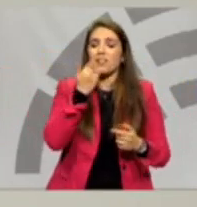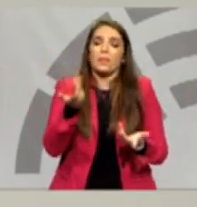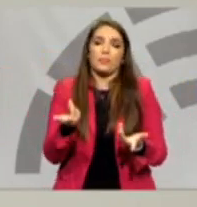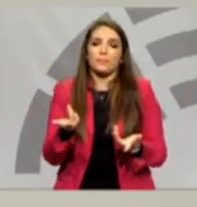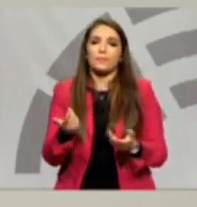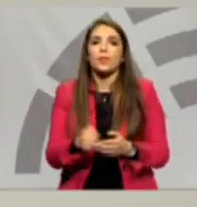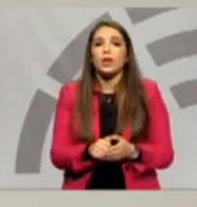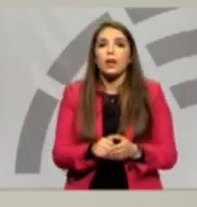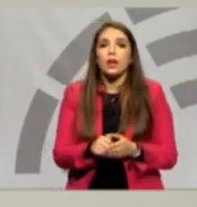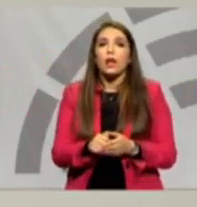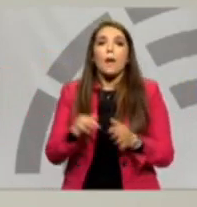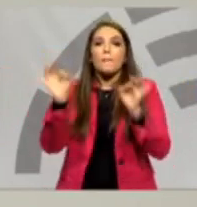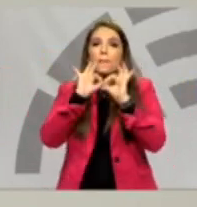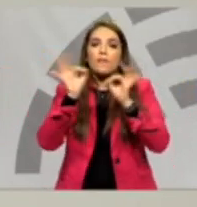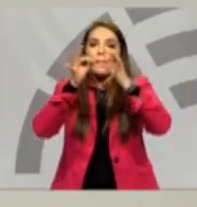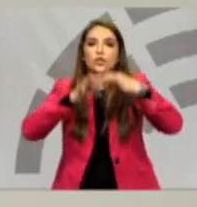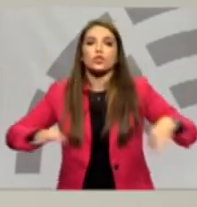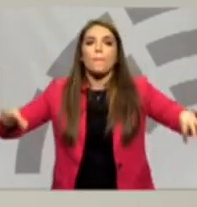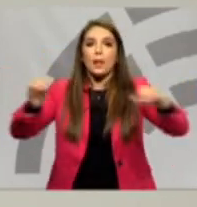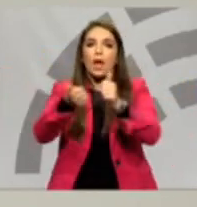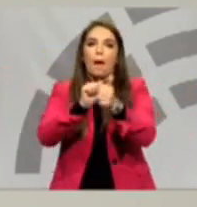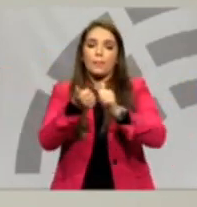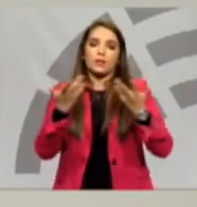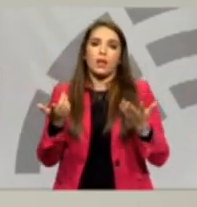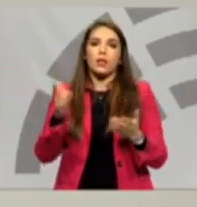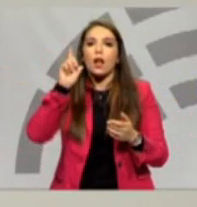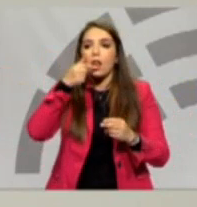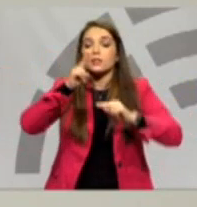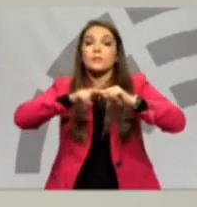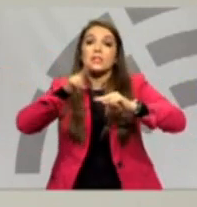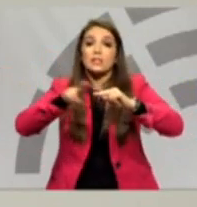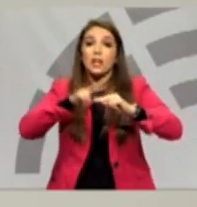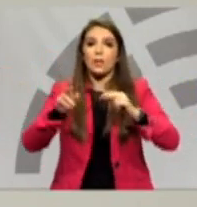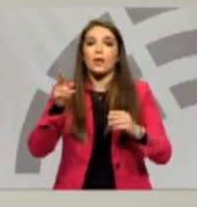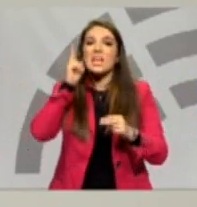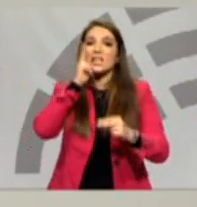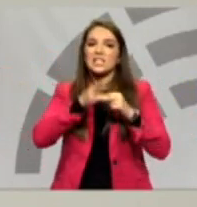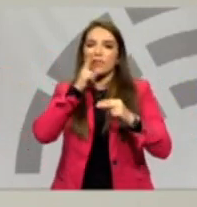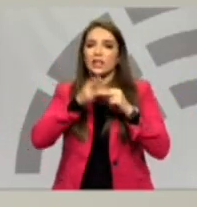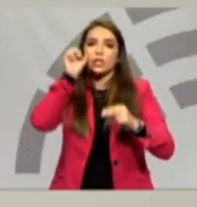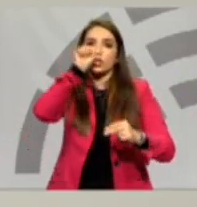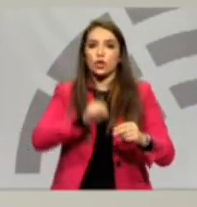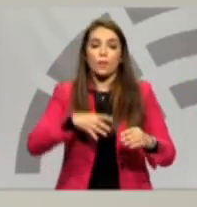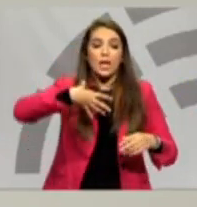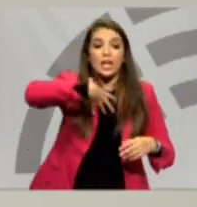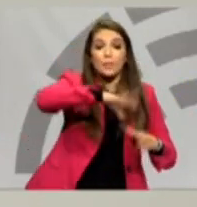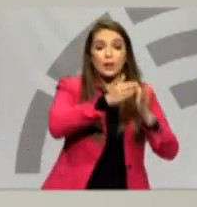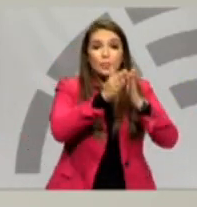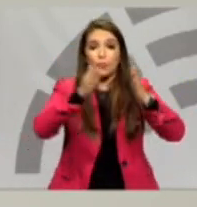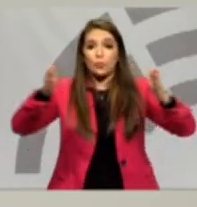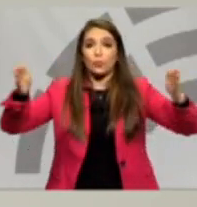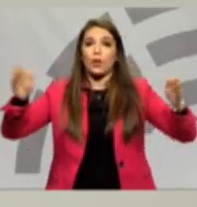سنين ملعب رياضي في عين تركيه كبيره في مساحتها